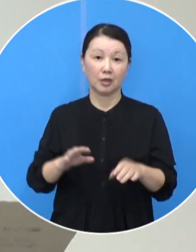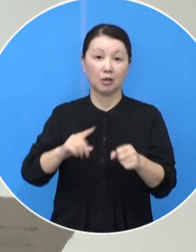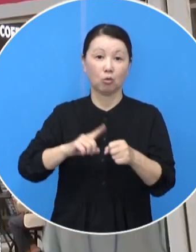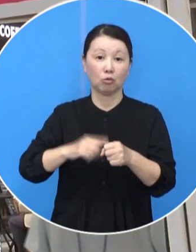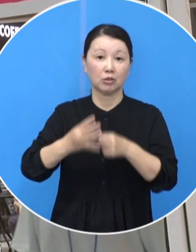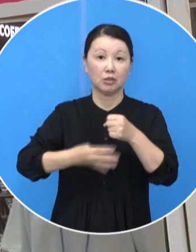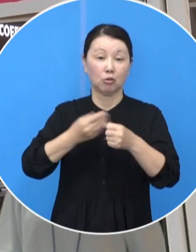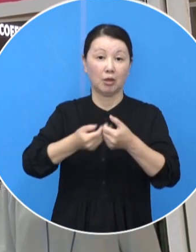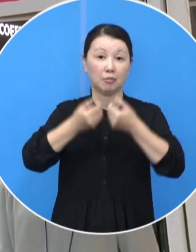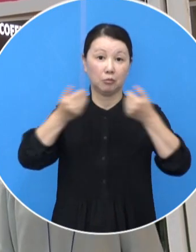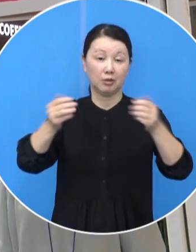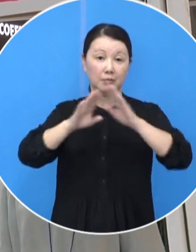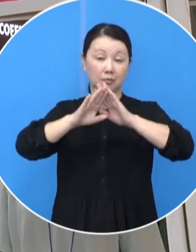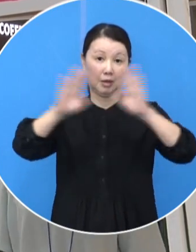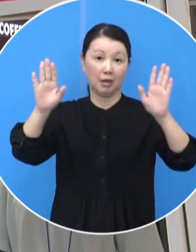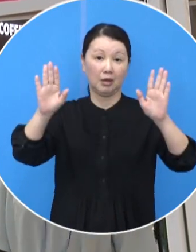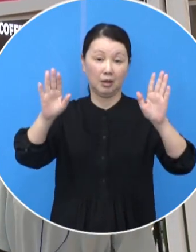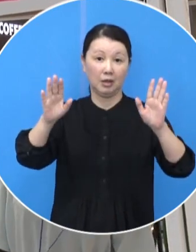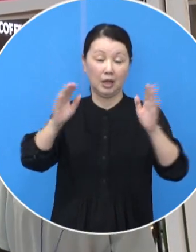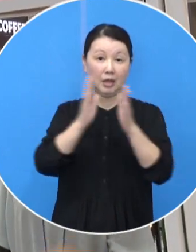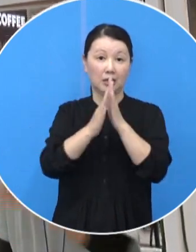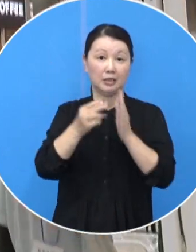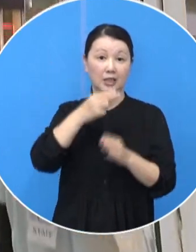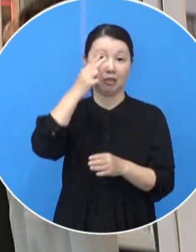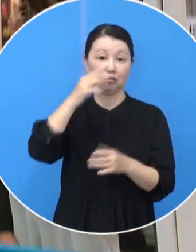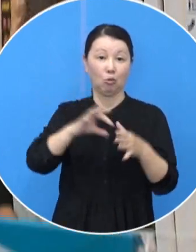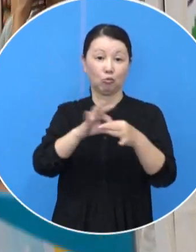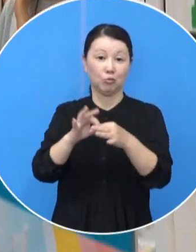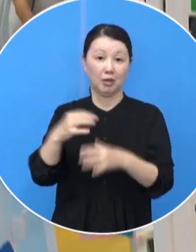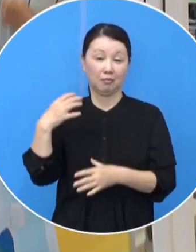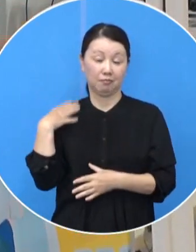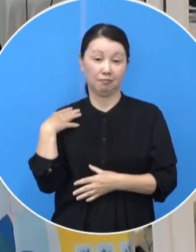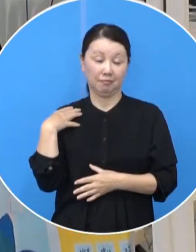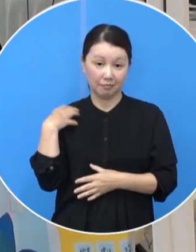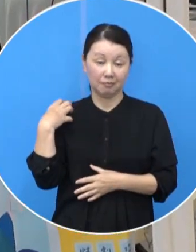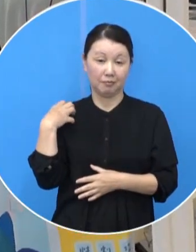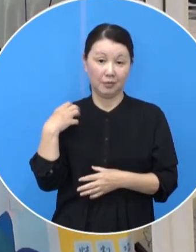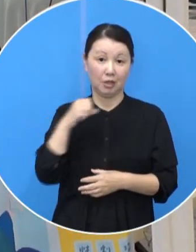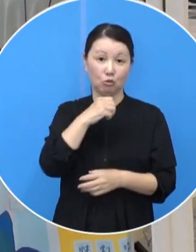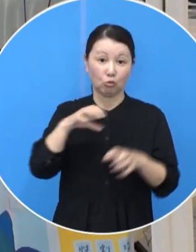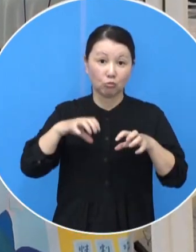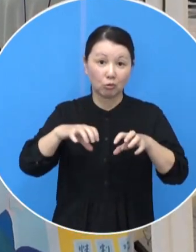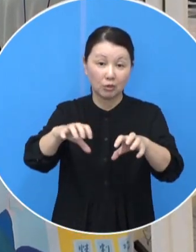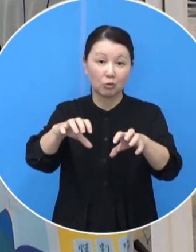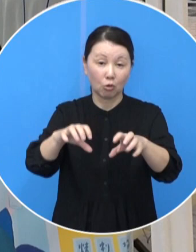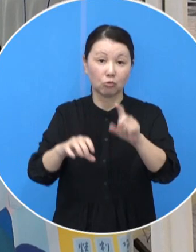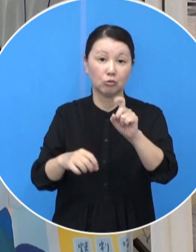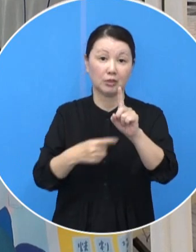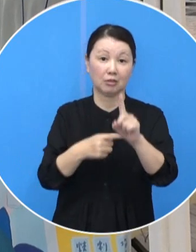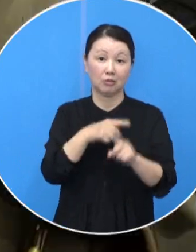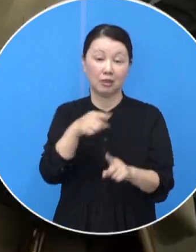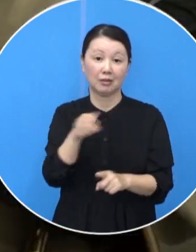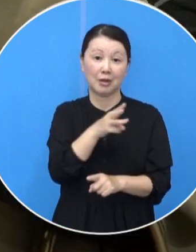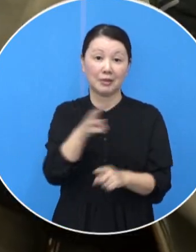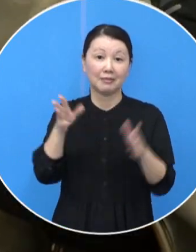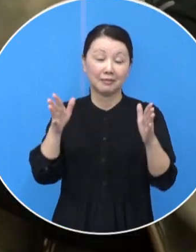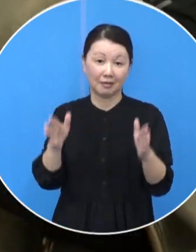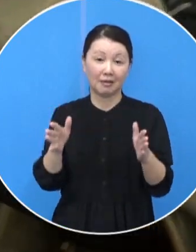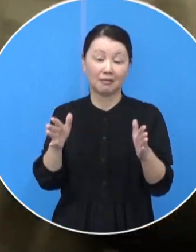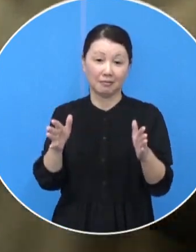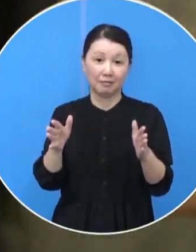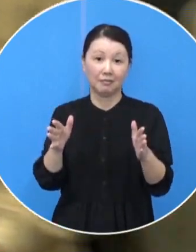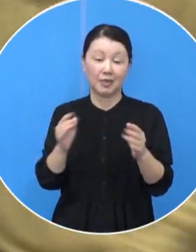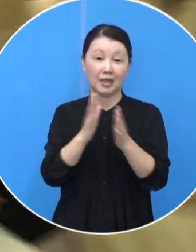今年4年ぶりの開催となった県酒造組合主催の焼酎ストリートは11月1日からの3